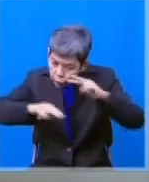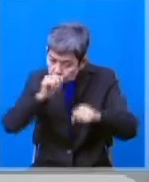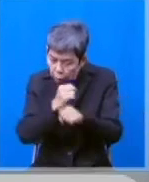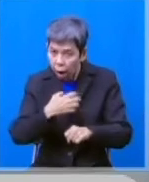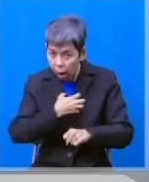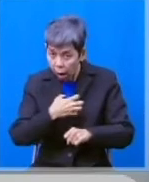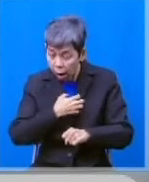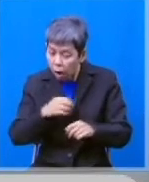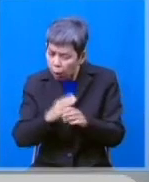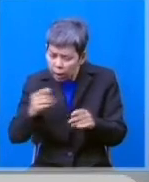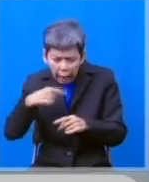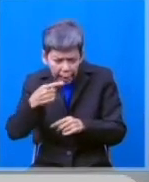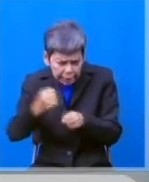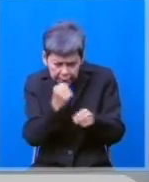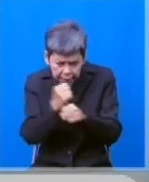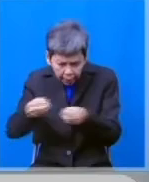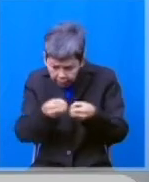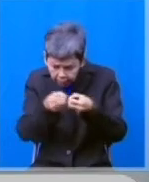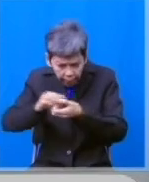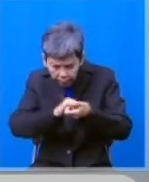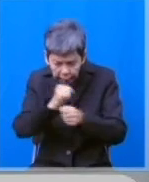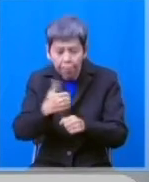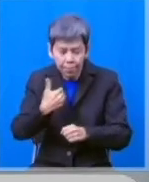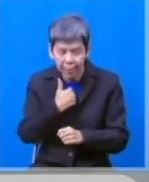สวนหาผู้ร่วมก่อเหตุเพิ่มเติมต่อไปครับและทั้งหม